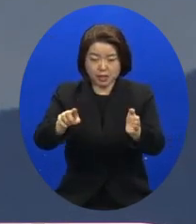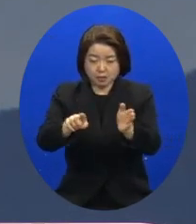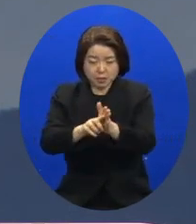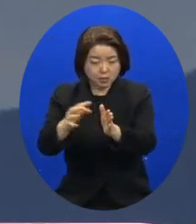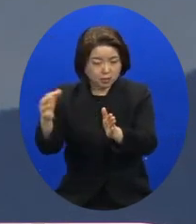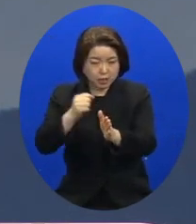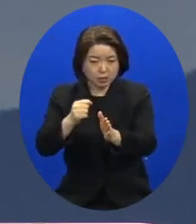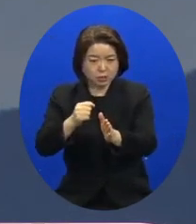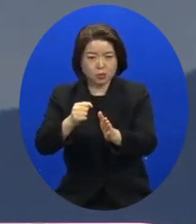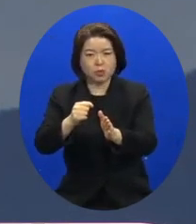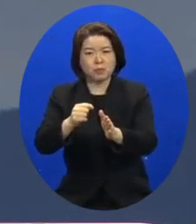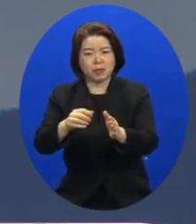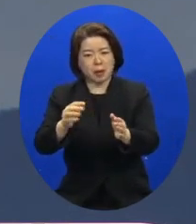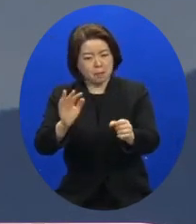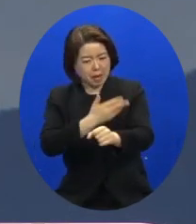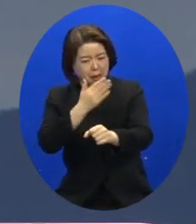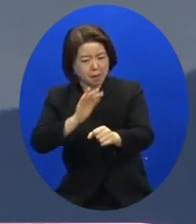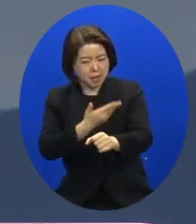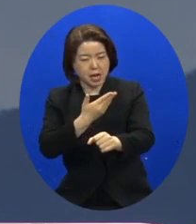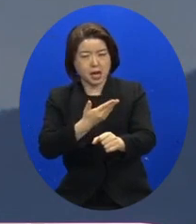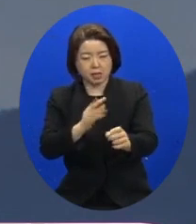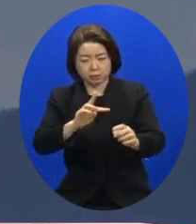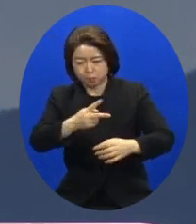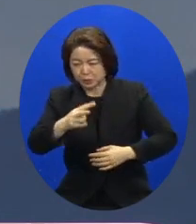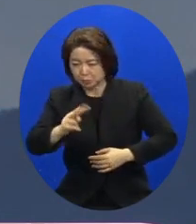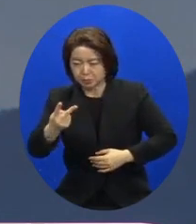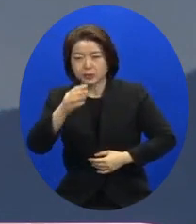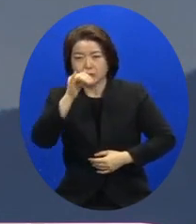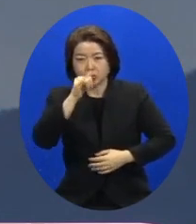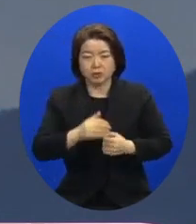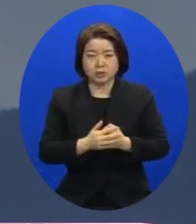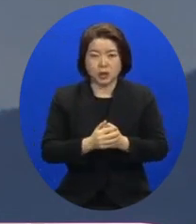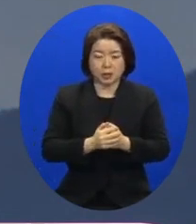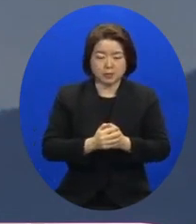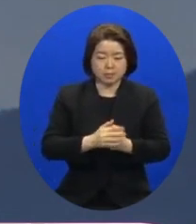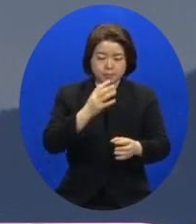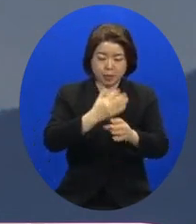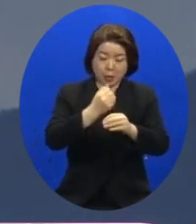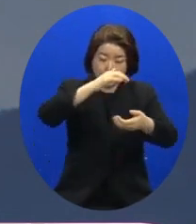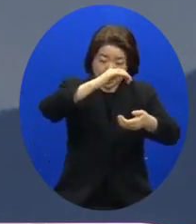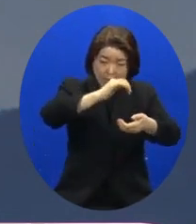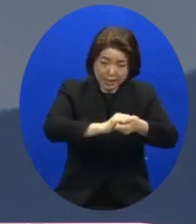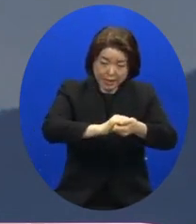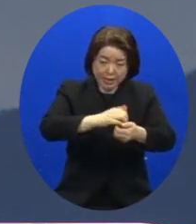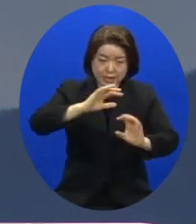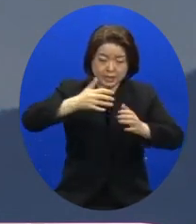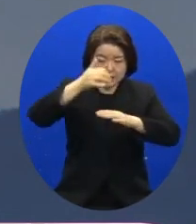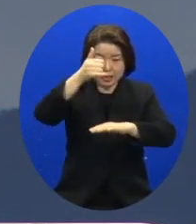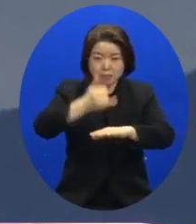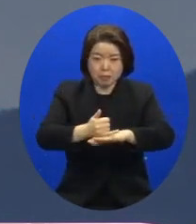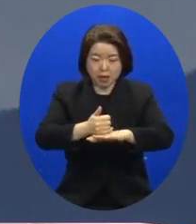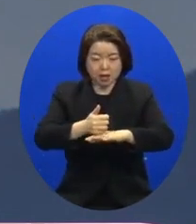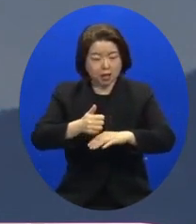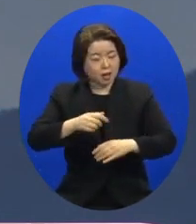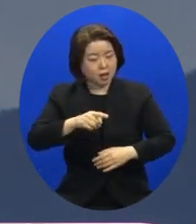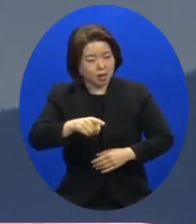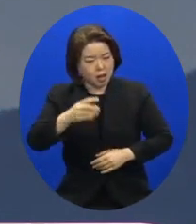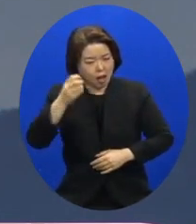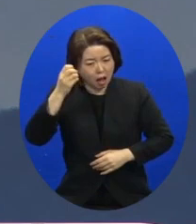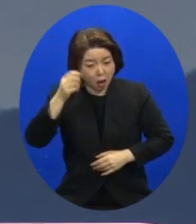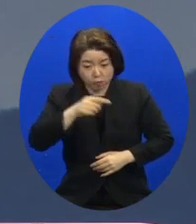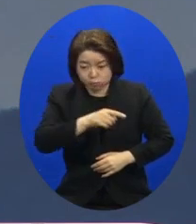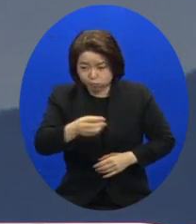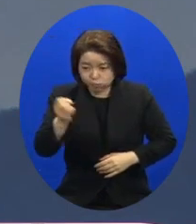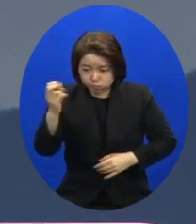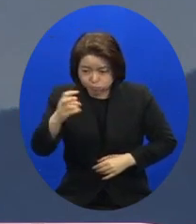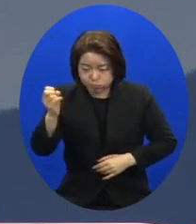칩니다. 그걸 왜곡시키는 거예요. 시한부 종말론이 잊을만하면 나옵니다. 잊을만하면 또 나옵니다.